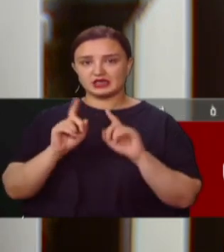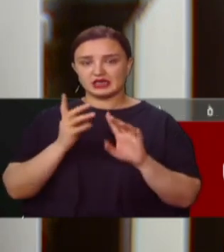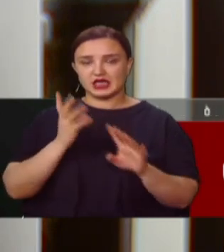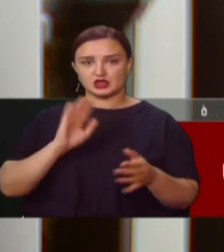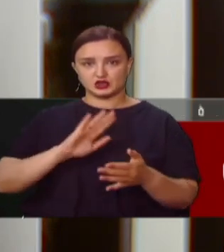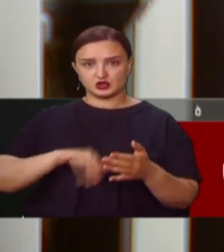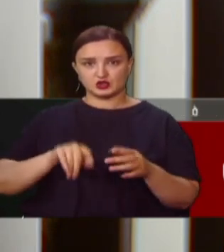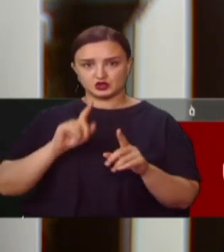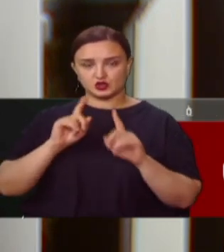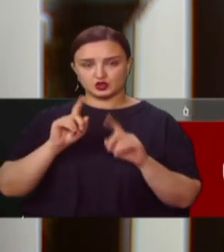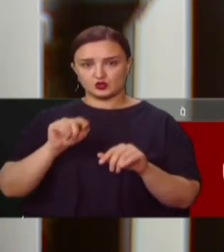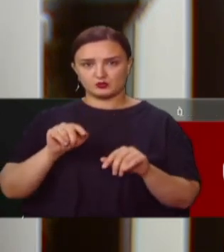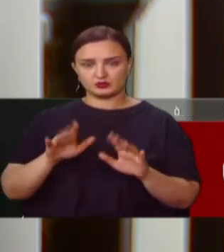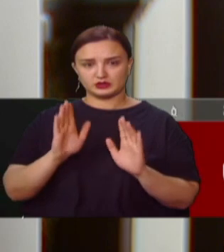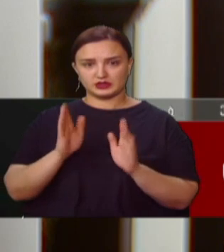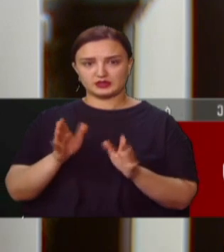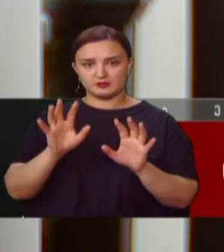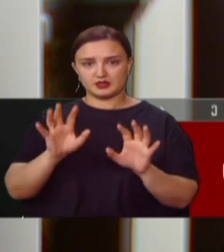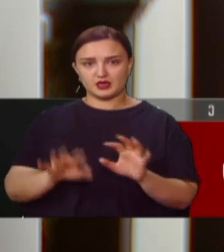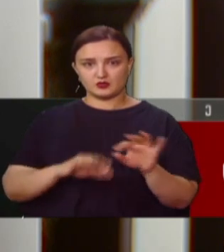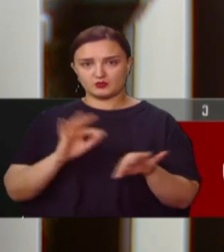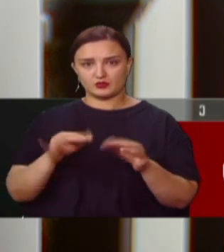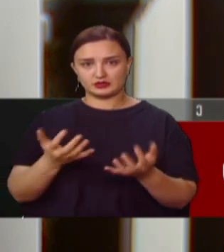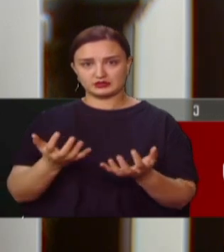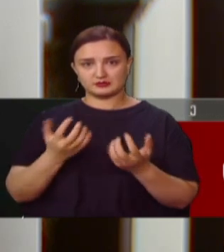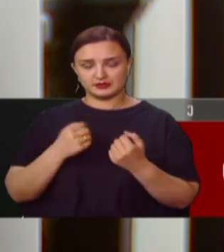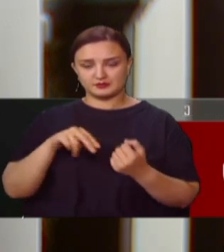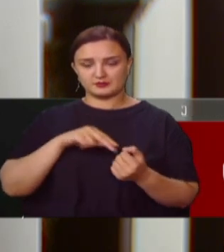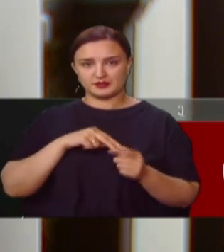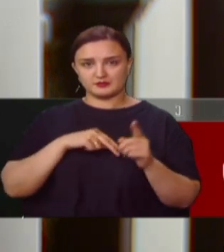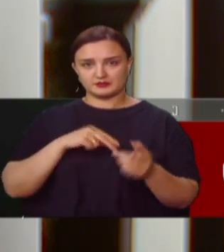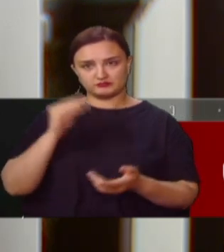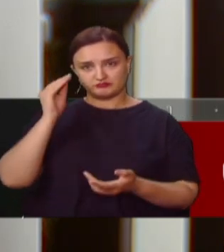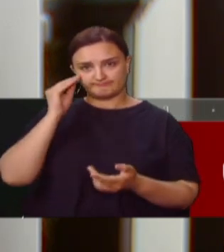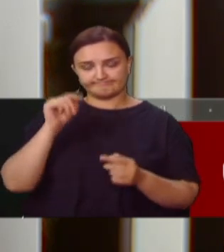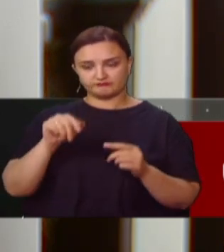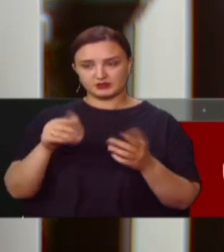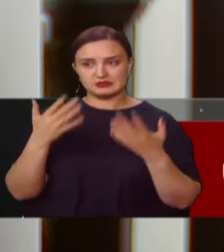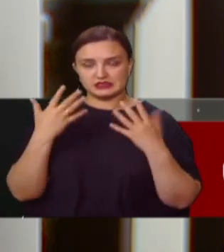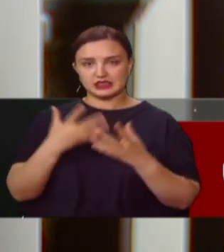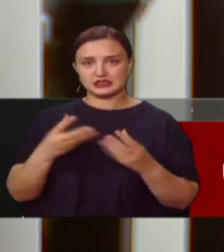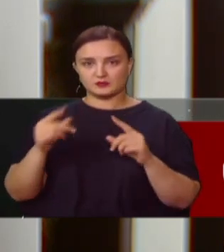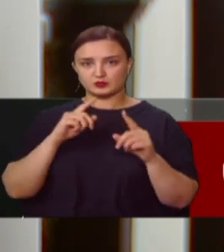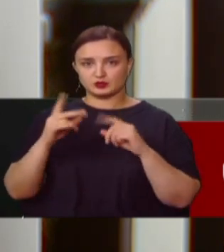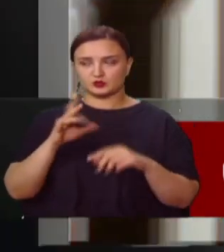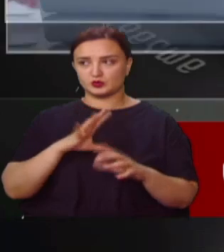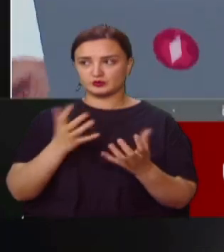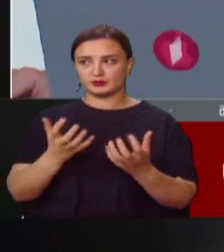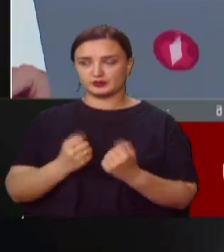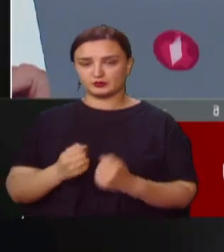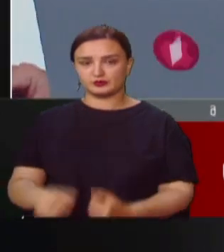და სწორედ ამ რიგარეშე სხდომების ფორმატში მოხდება იმ კანონპროექტის მიღება, რომელიც პარლამენტს მიაჩნია, რომ ამ საგაზაფხულო სესიაზე უნდა იყოს